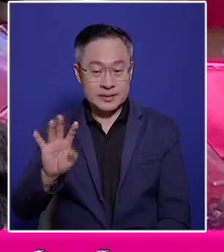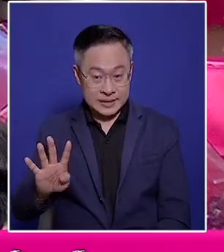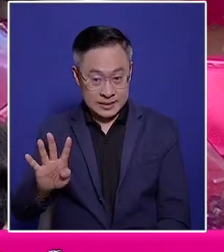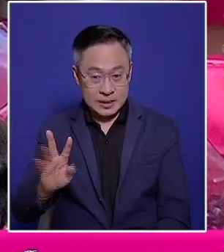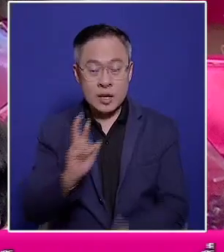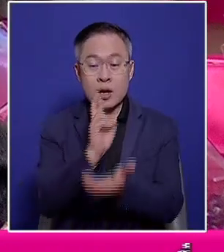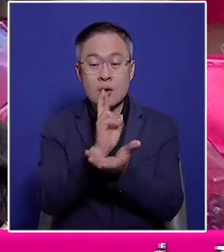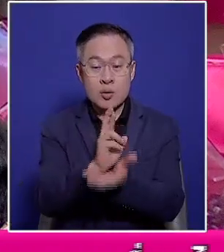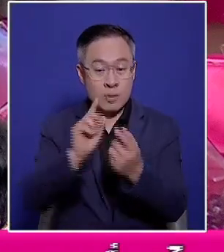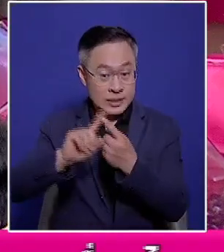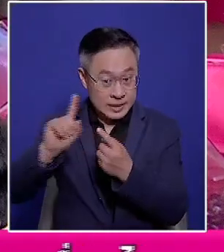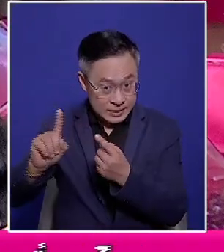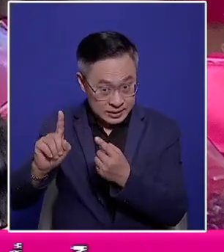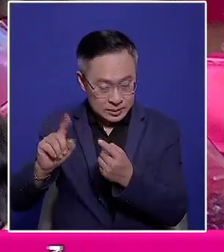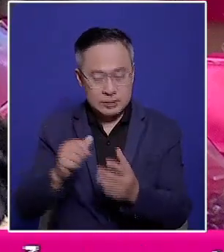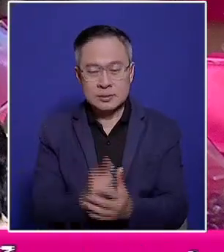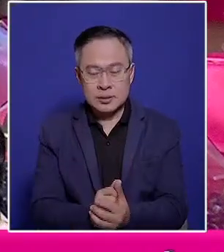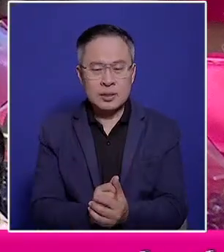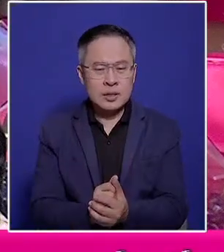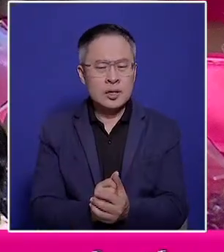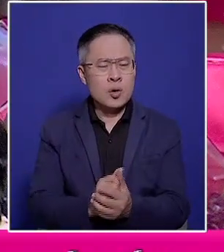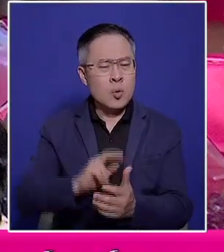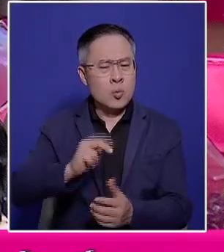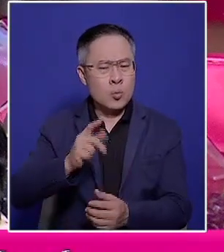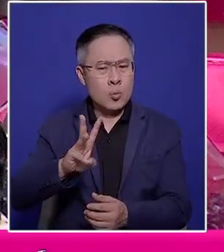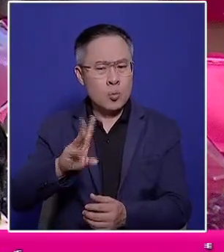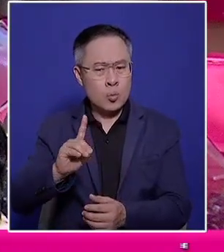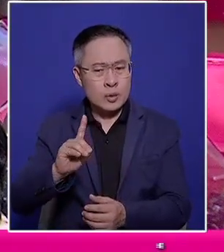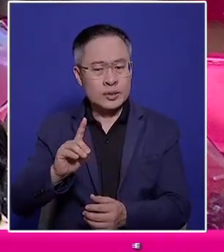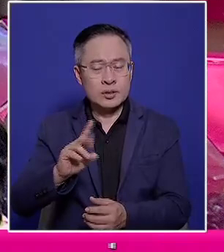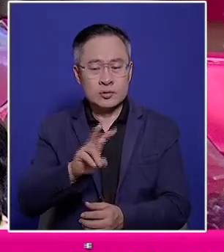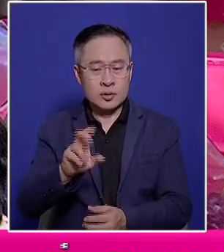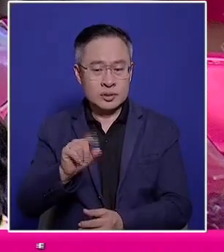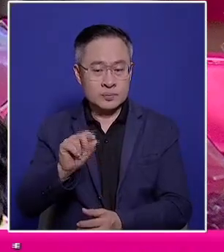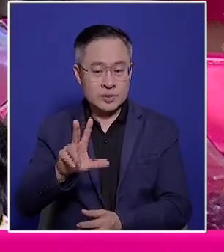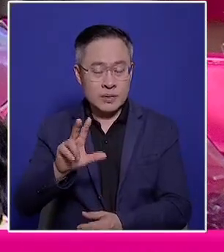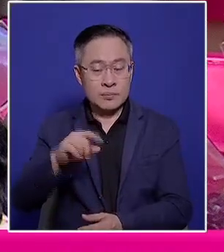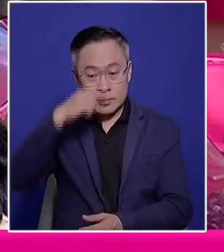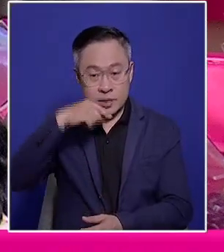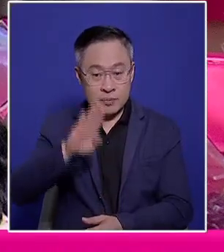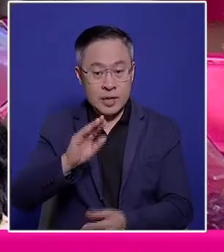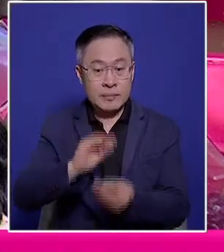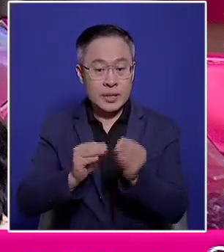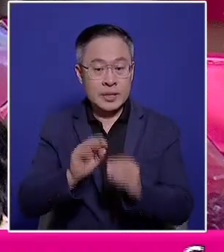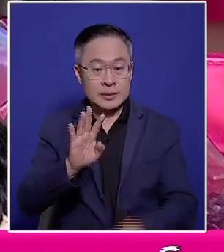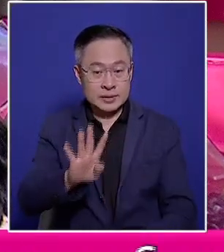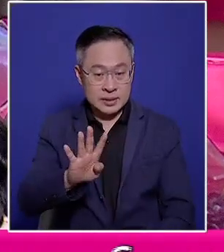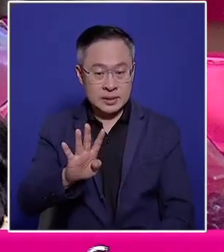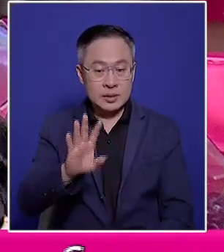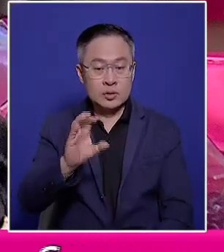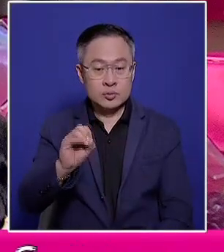4042184อันดับที่1หมุน1ครั้งงวดที่223หมวดอักษรบอใบไม้เลขที่ออก